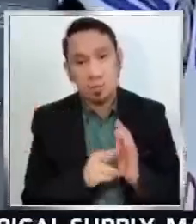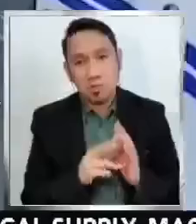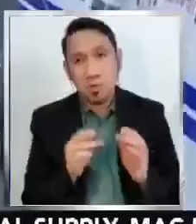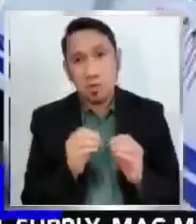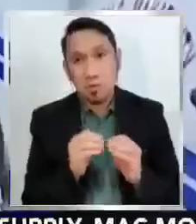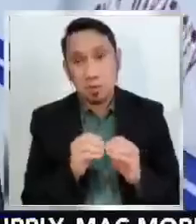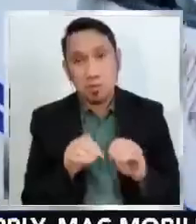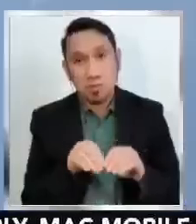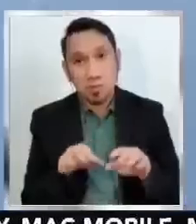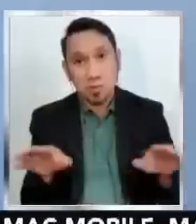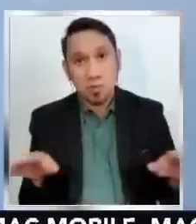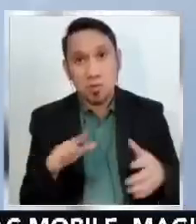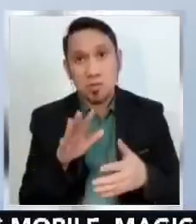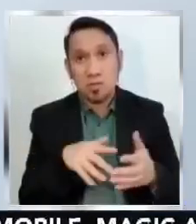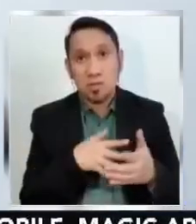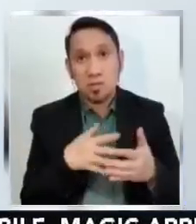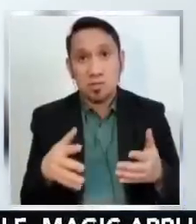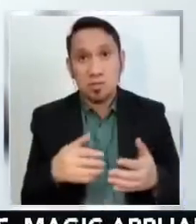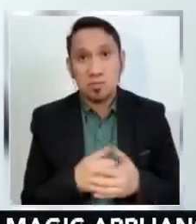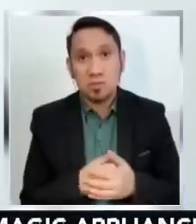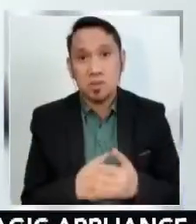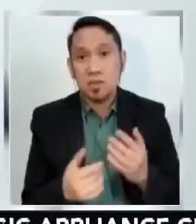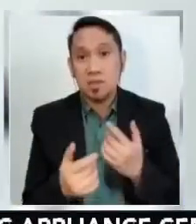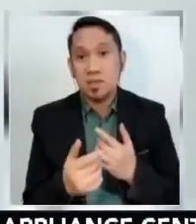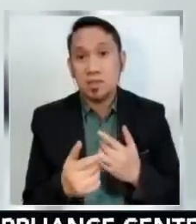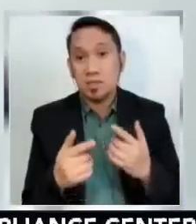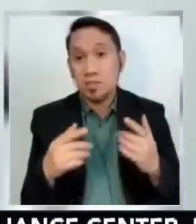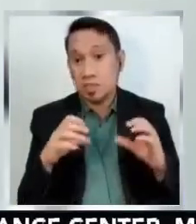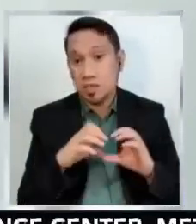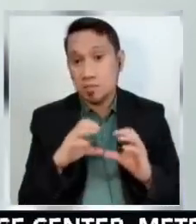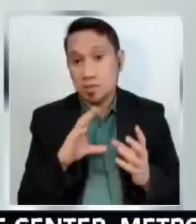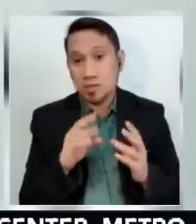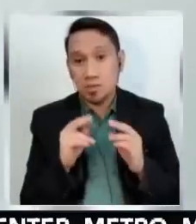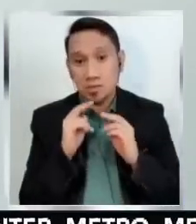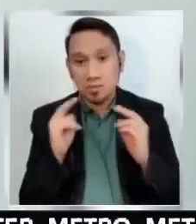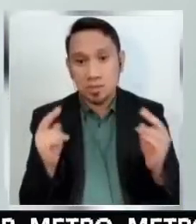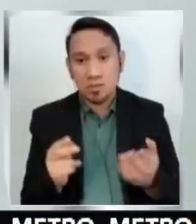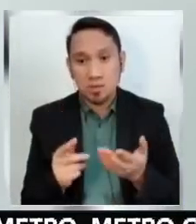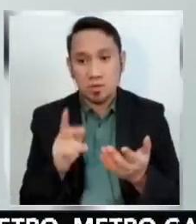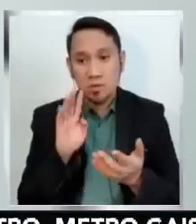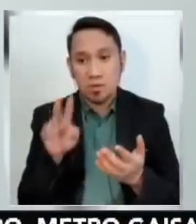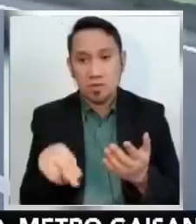at schedule nito. Para sa GMA Integrated News, Marie Zumali, Nakatutok, 24 Oras.